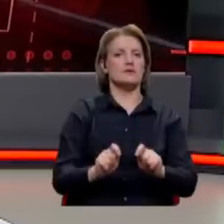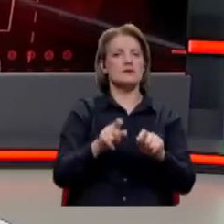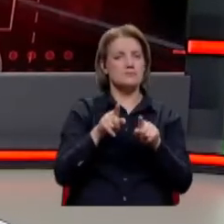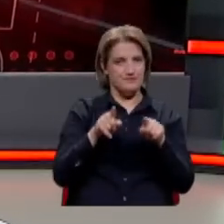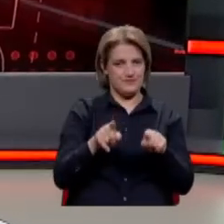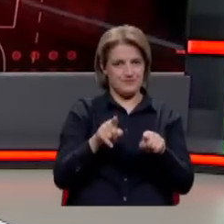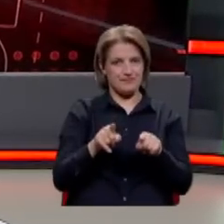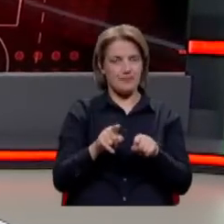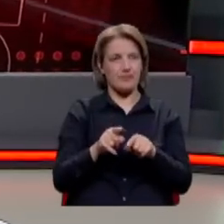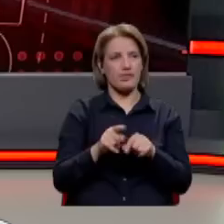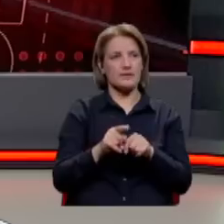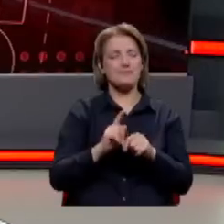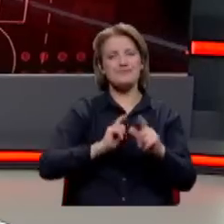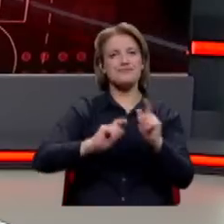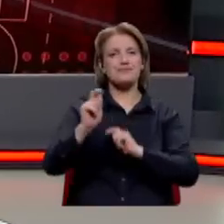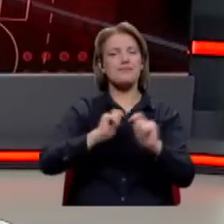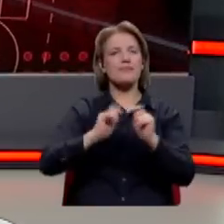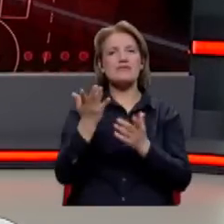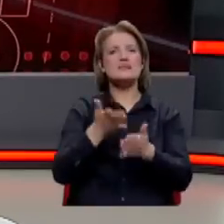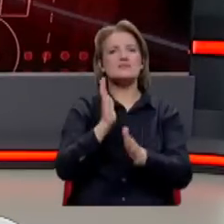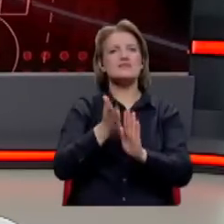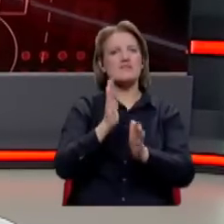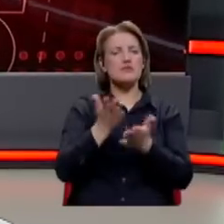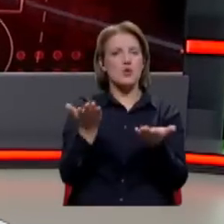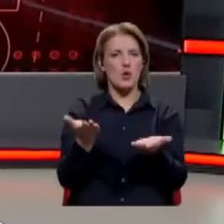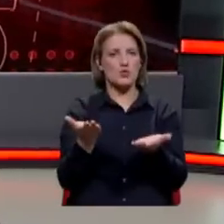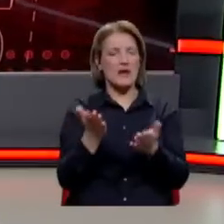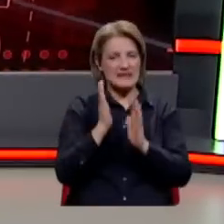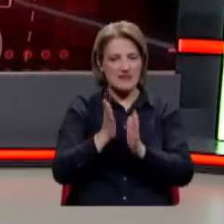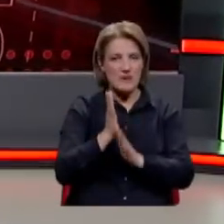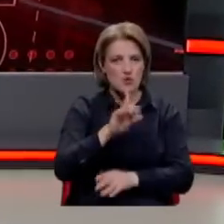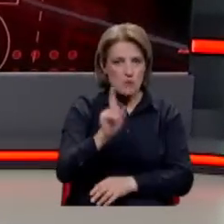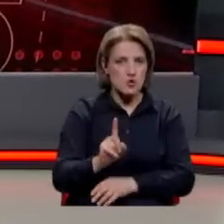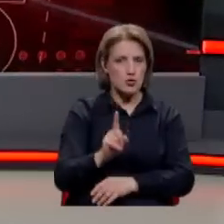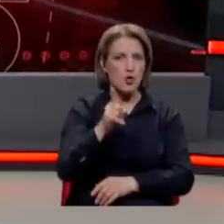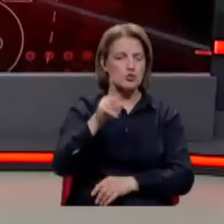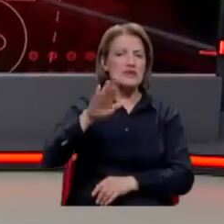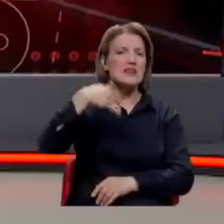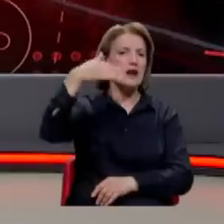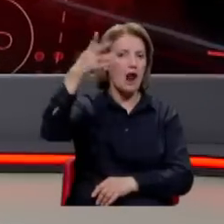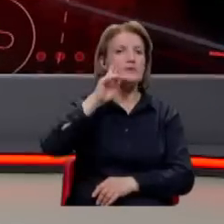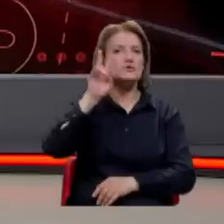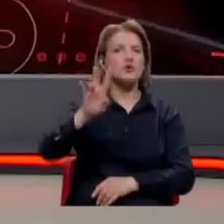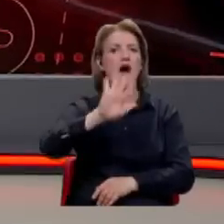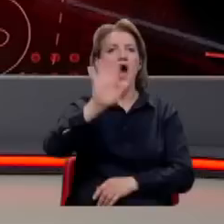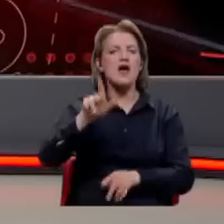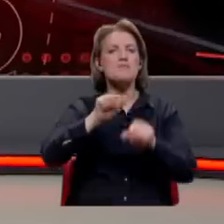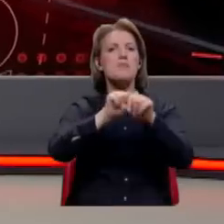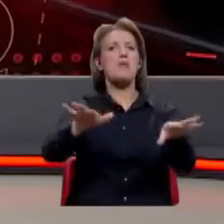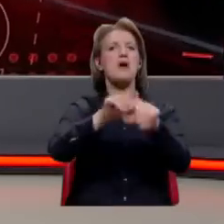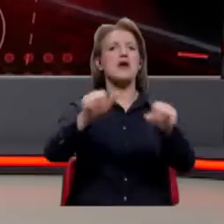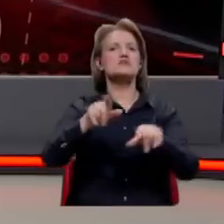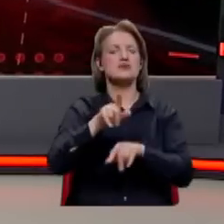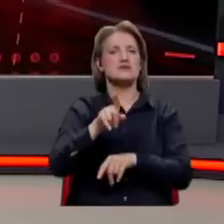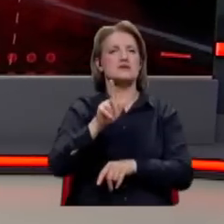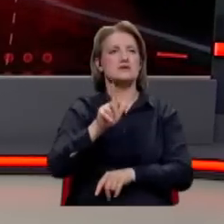tür efendim anlaşmalar nasıl devam ediyor, ediyor mu? Onu da görürüz ileriki günlerde. Fakat herkesin paylaşması lazım bu